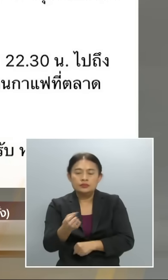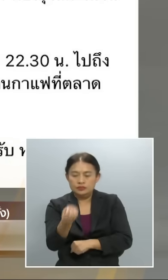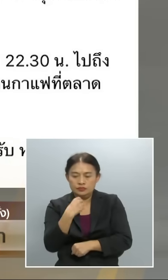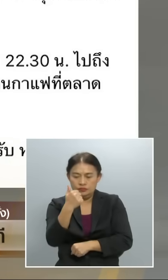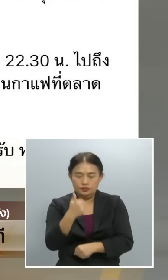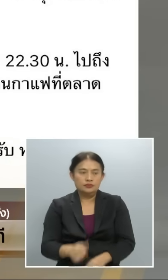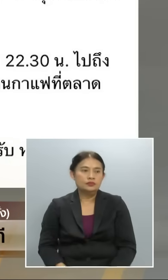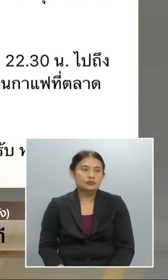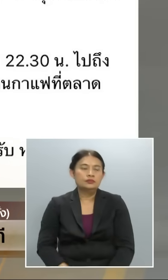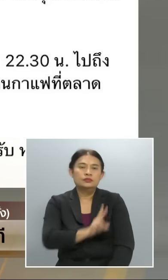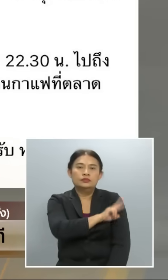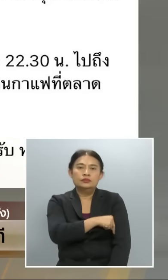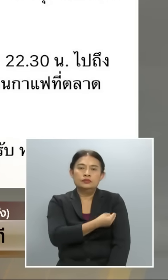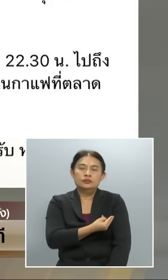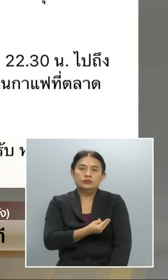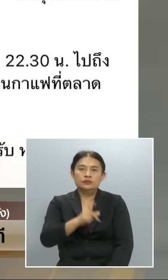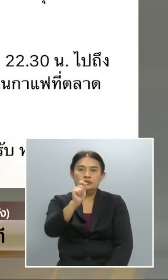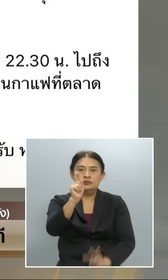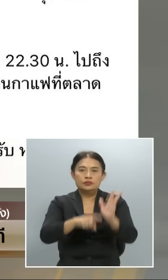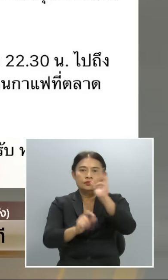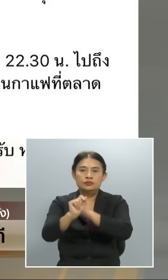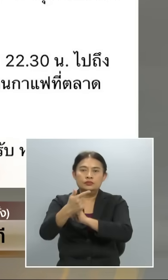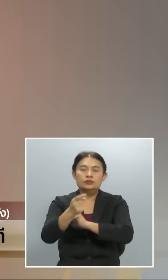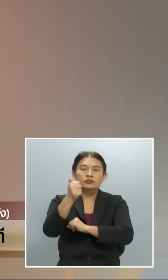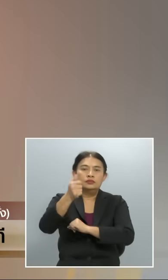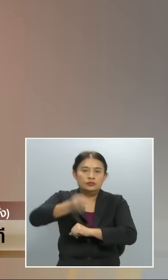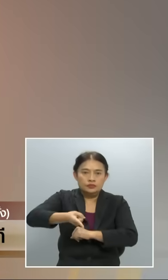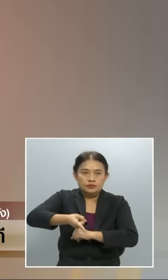ครับหมออ๋องคนเดิมเข้าถึงง่ายเรียกใช้คล่องนี่ฮะท่านผู้ชม